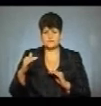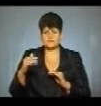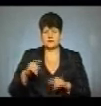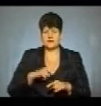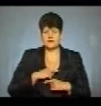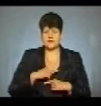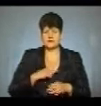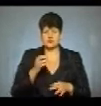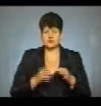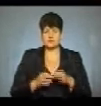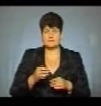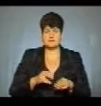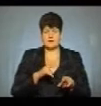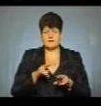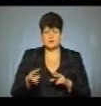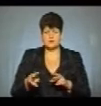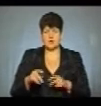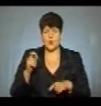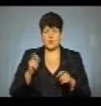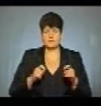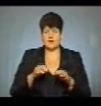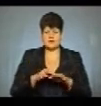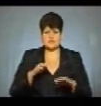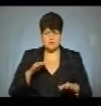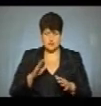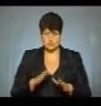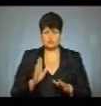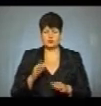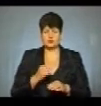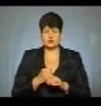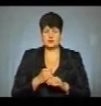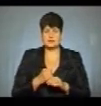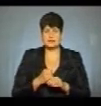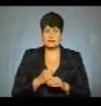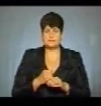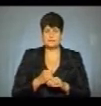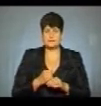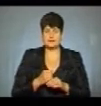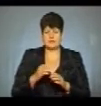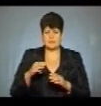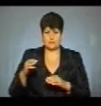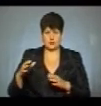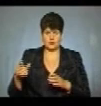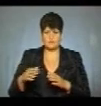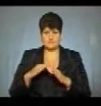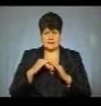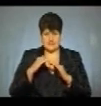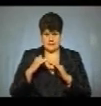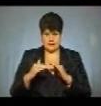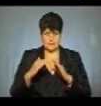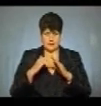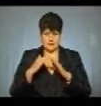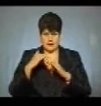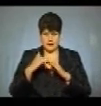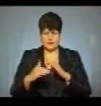фінішна суддівська вишка з конференц-залом. Також будуть зроблені трибунні приміщення, буде все накрито,